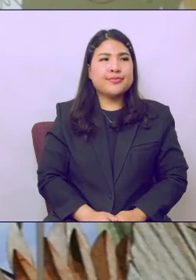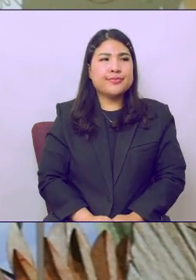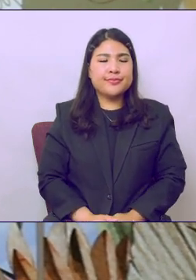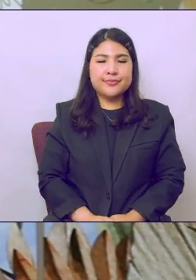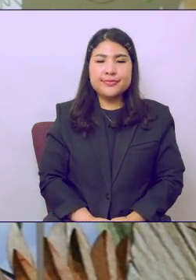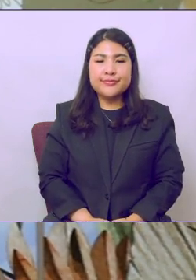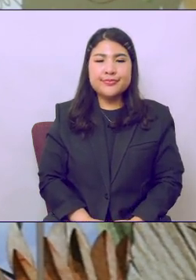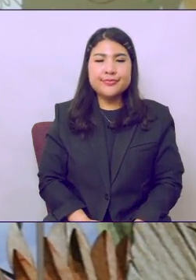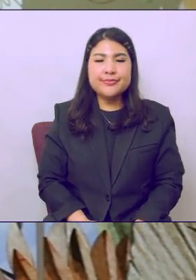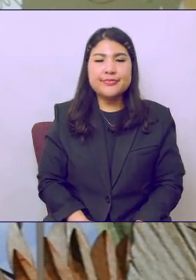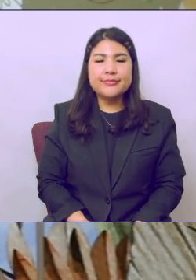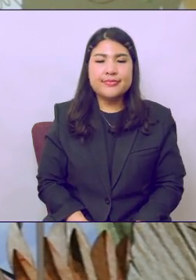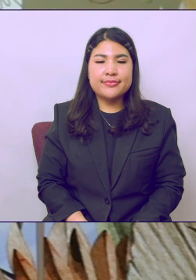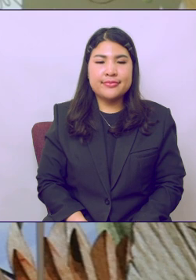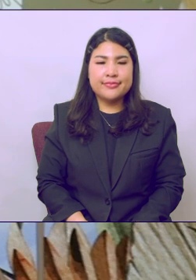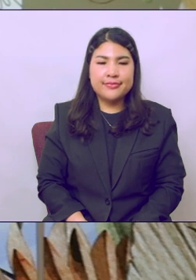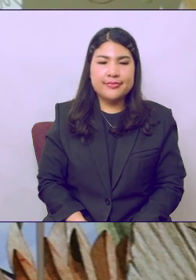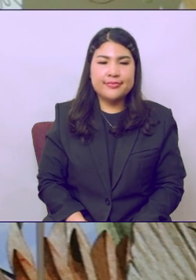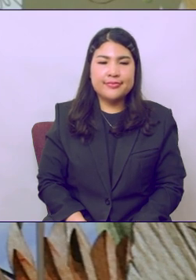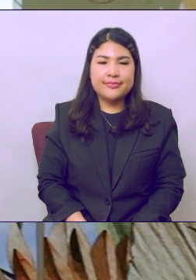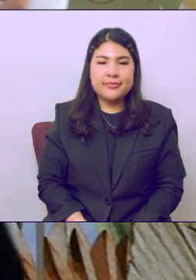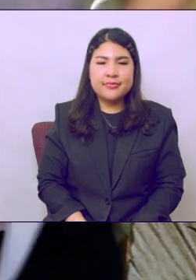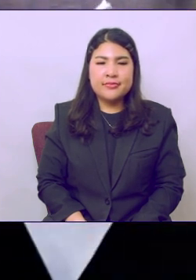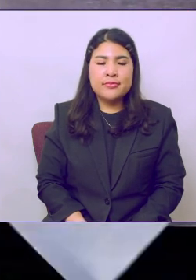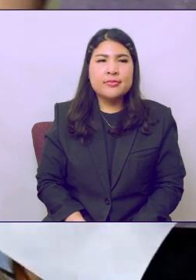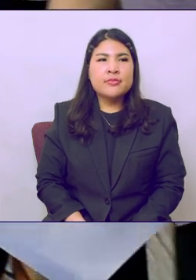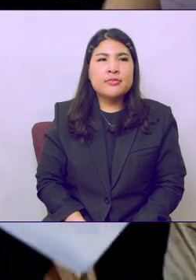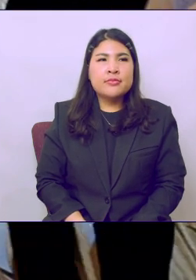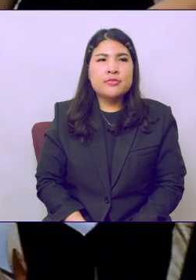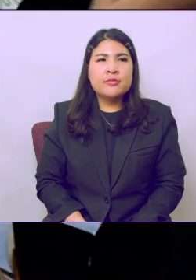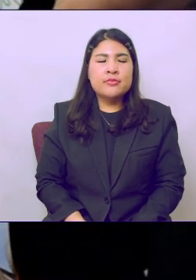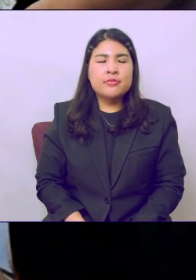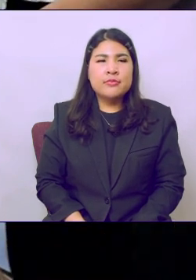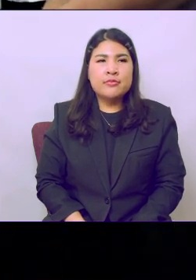ครับอ่าโอเคได้ม